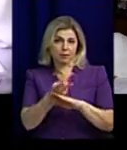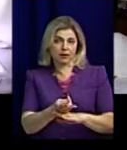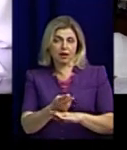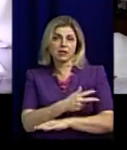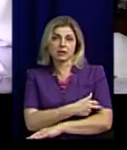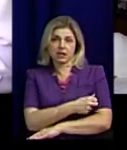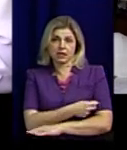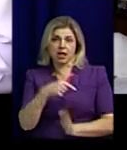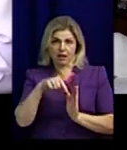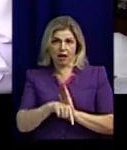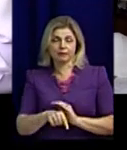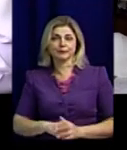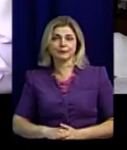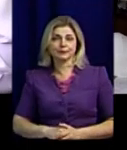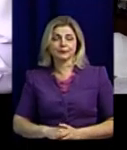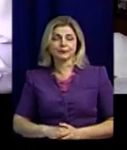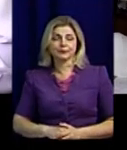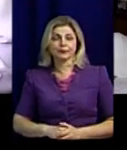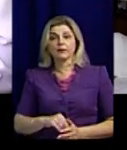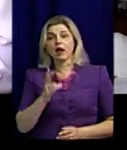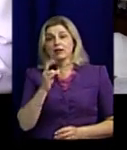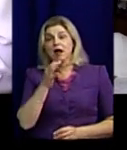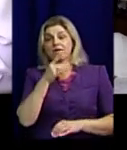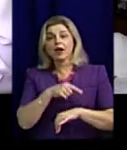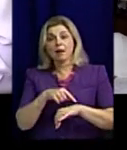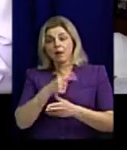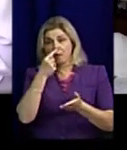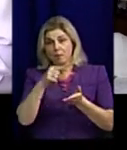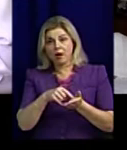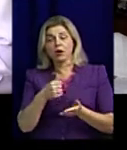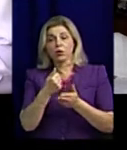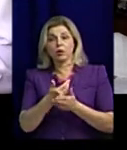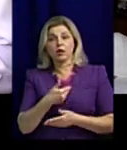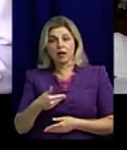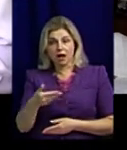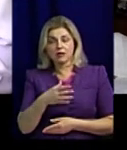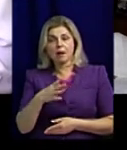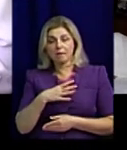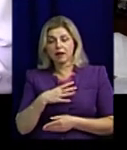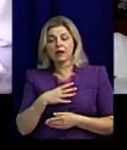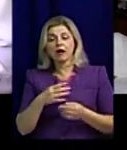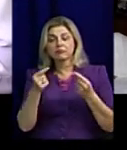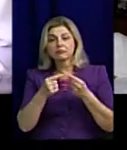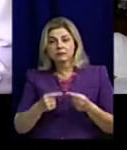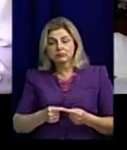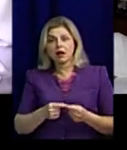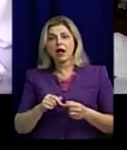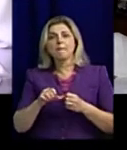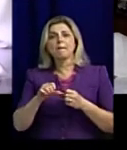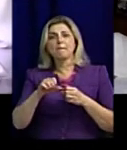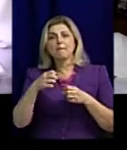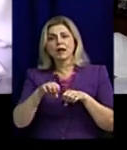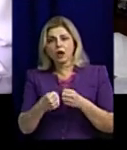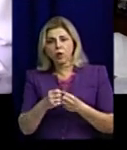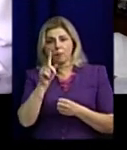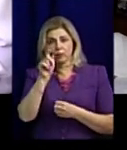в стаціонар. На час потрапляння до нас було діагностовано декілька переломів скелетної